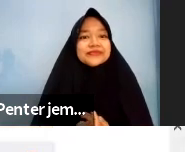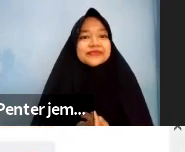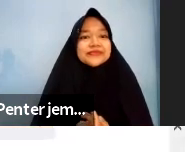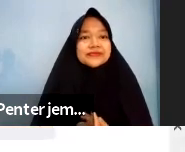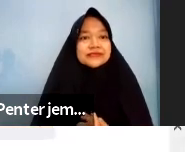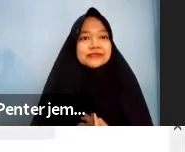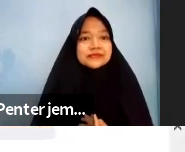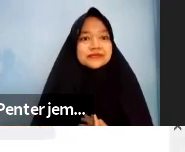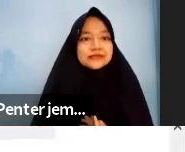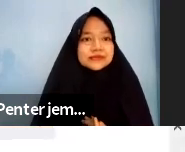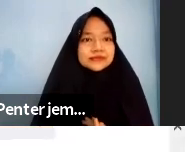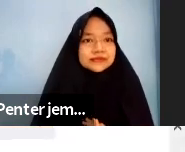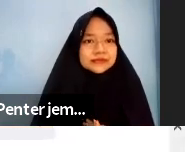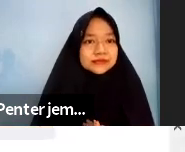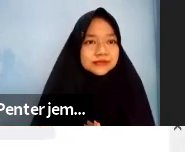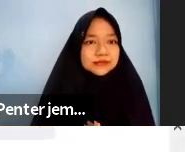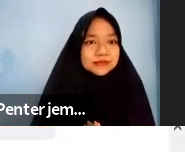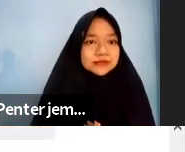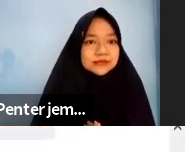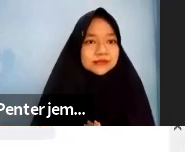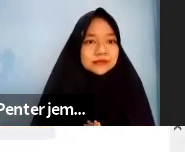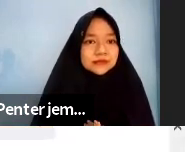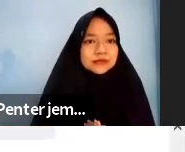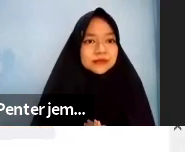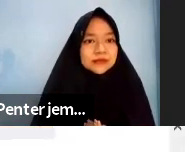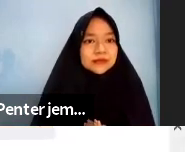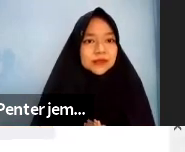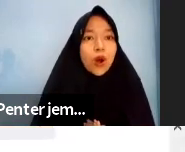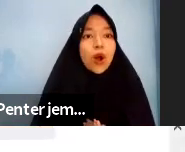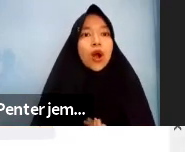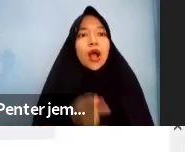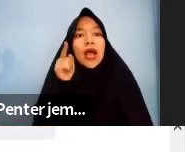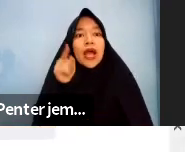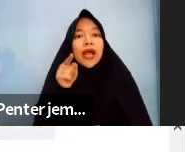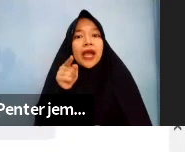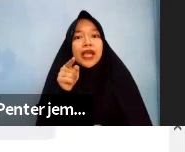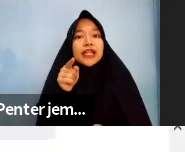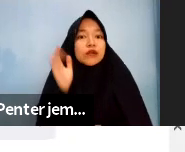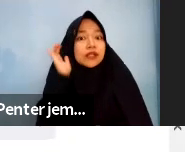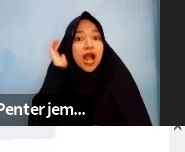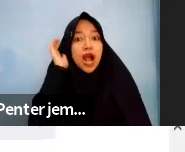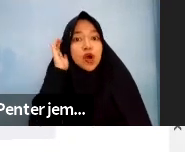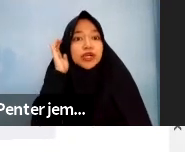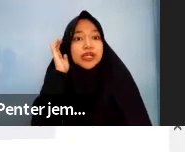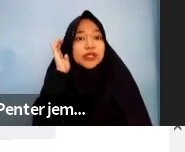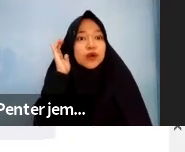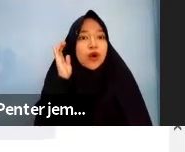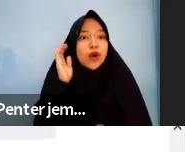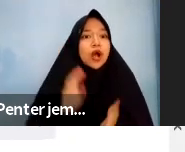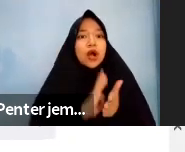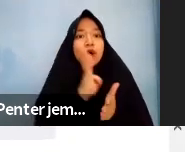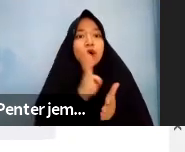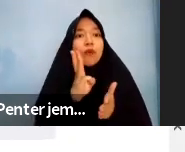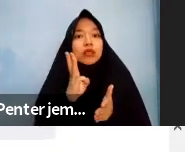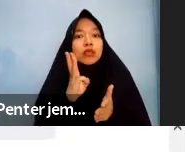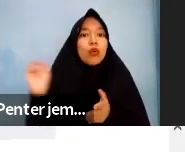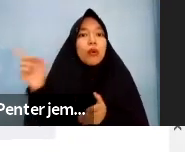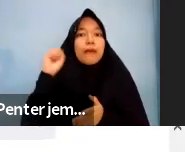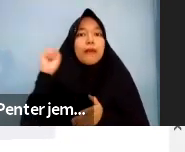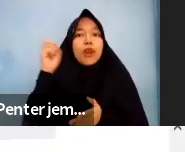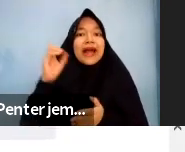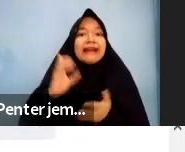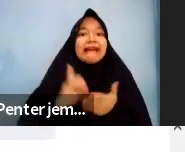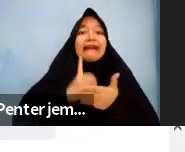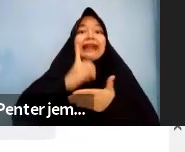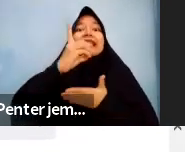pintar tanggal 31 Des jadi setiap hari ini ada momentum Apa itu ada di situ